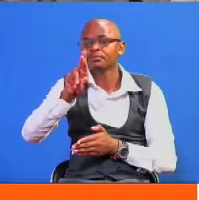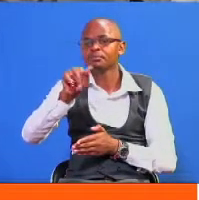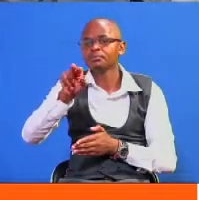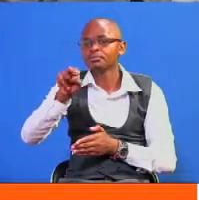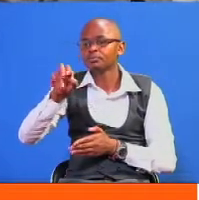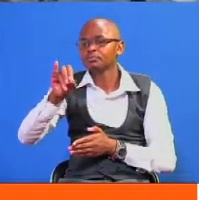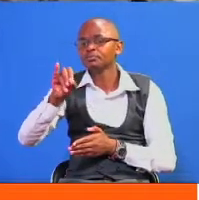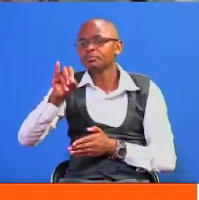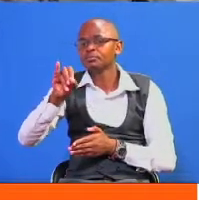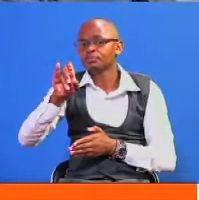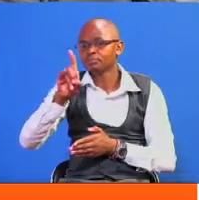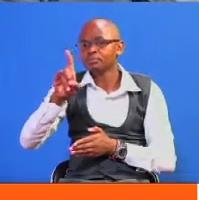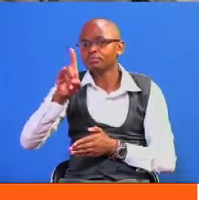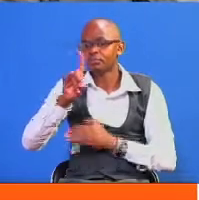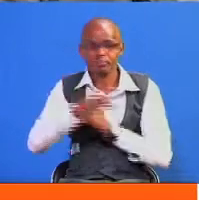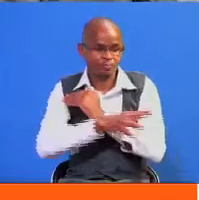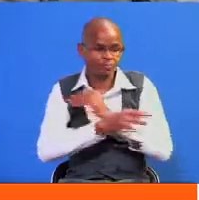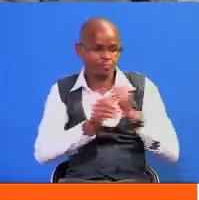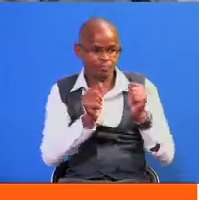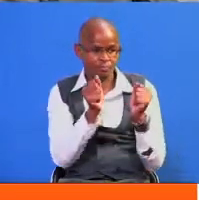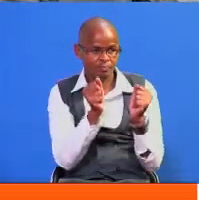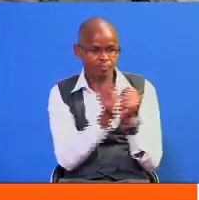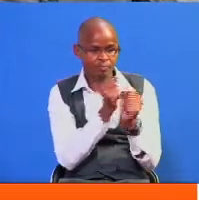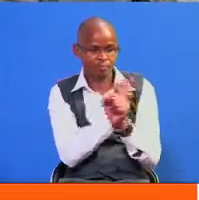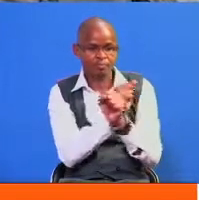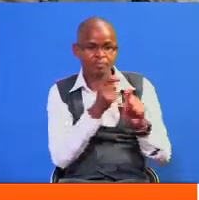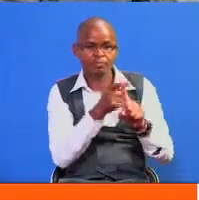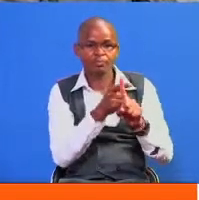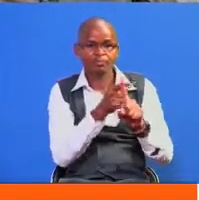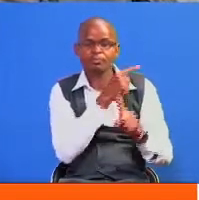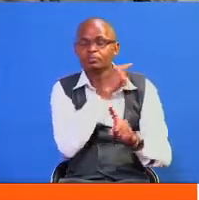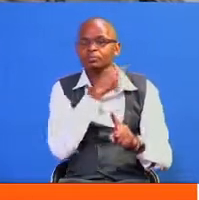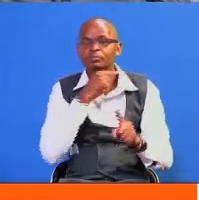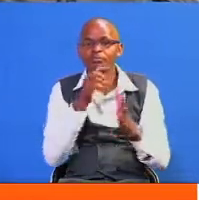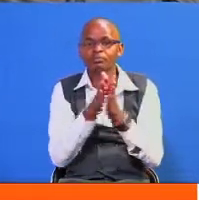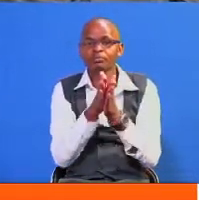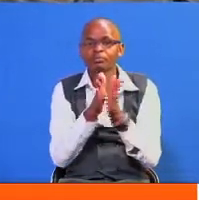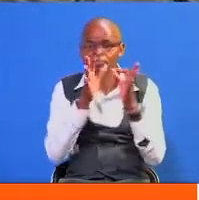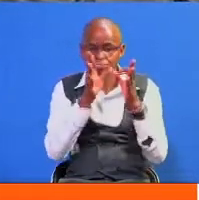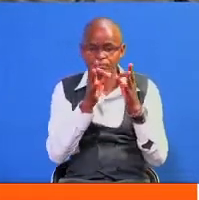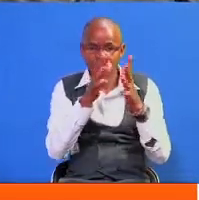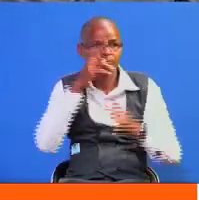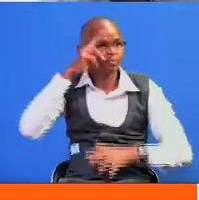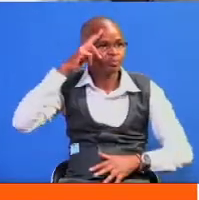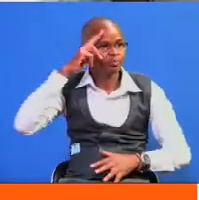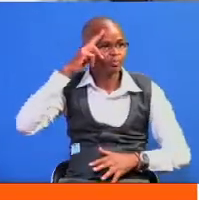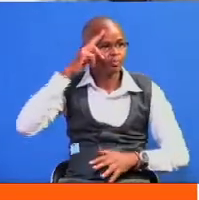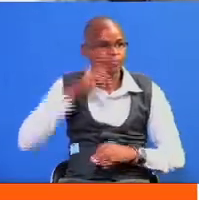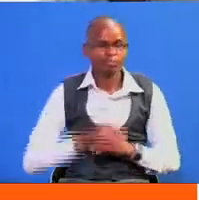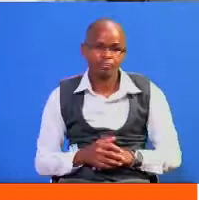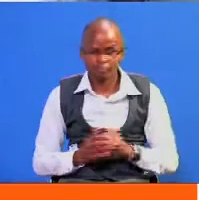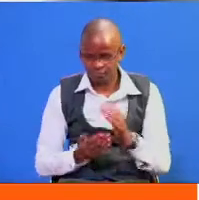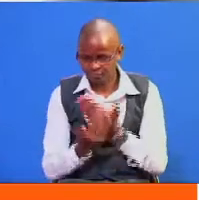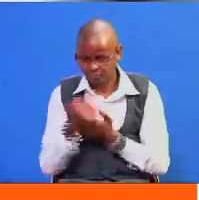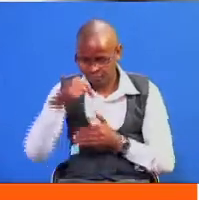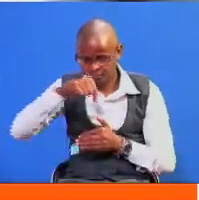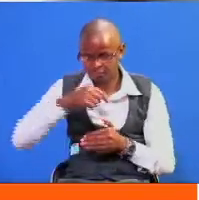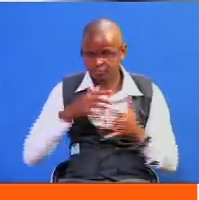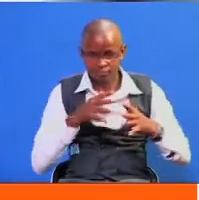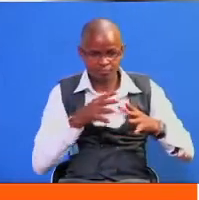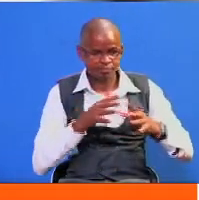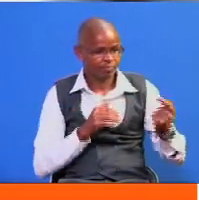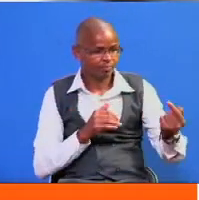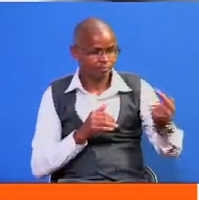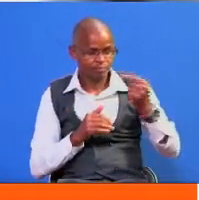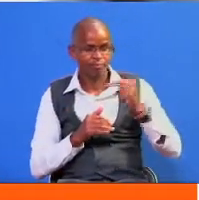Mlolongo, majambazi 10 waliokolewa kutoka kwa mauaji ya umma na maafisa wa polisi. Asubuhi ya leo watu